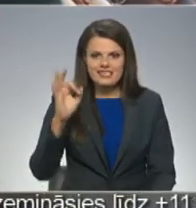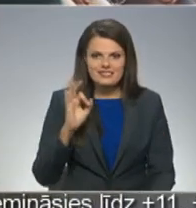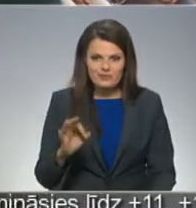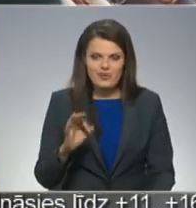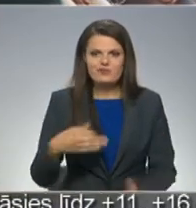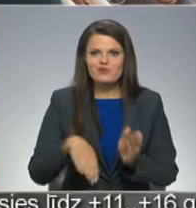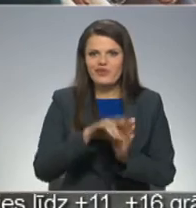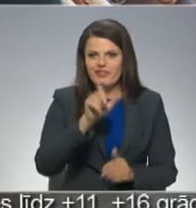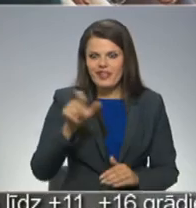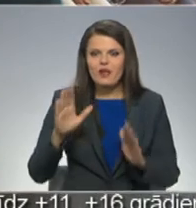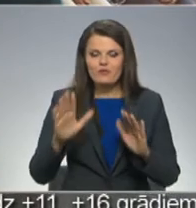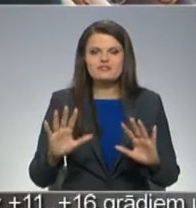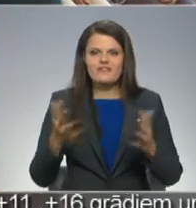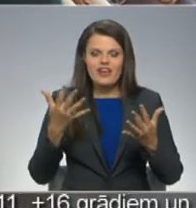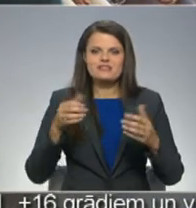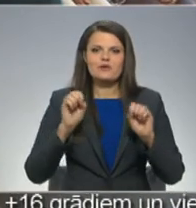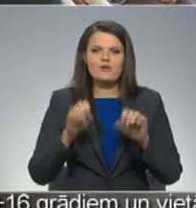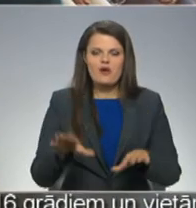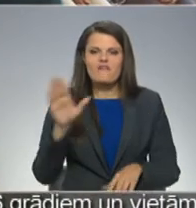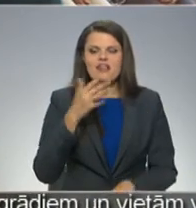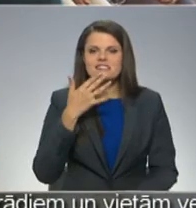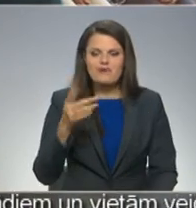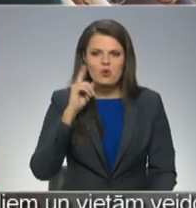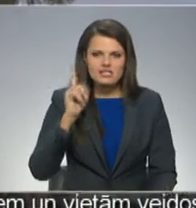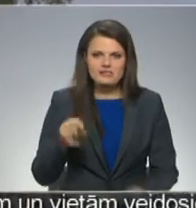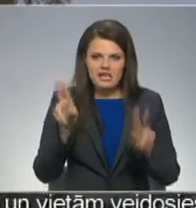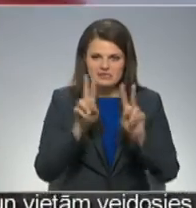mērķa grupas dalībnieku būs sekmīgi nokārtojuši valsts valodas prasmes